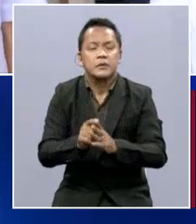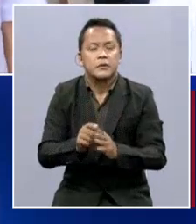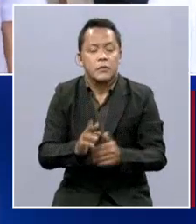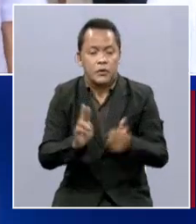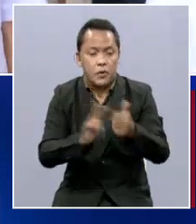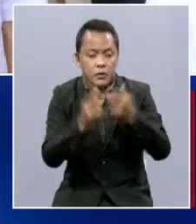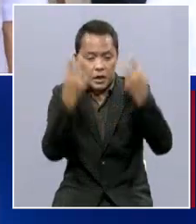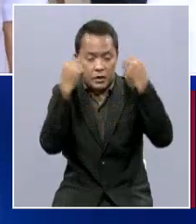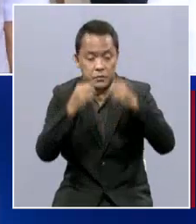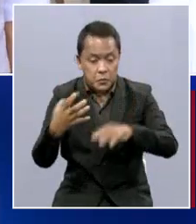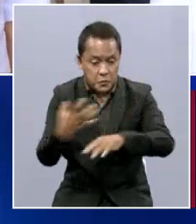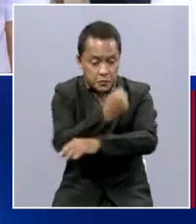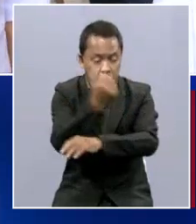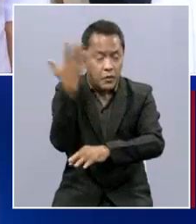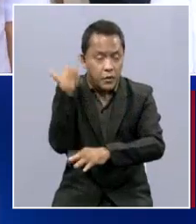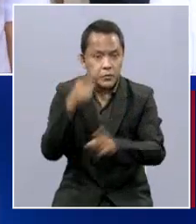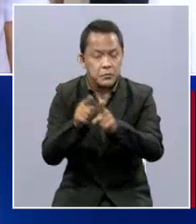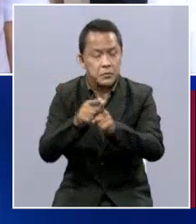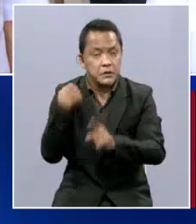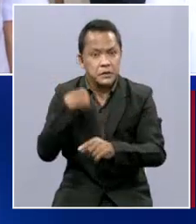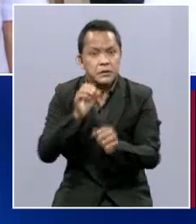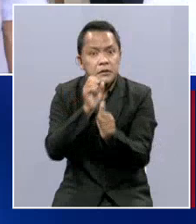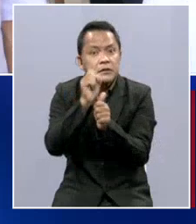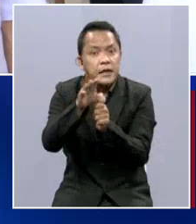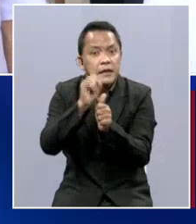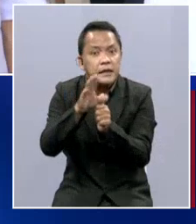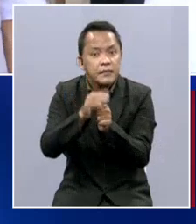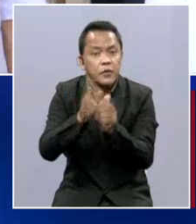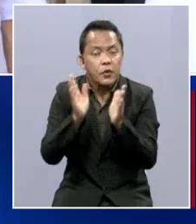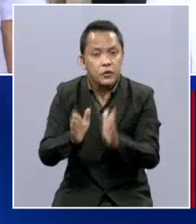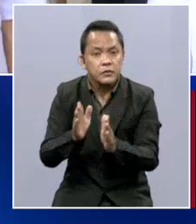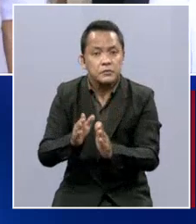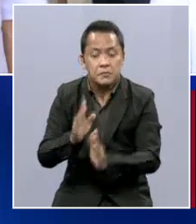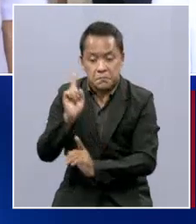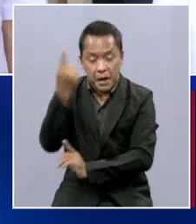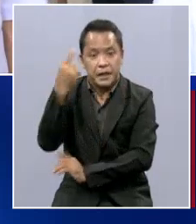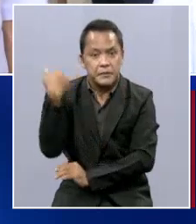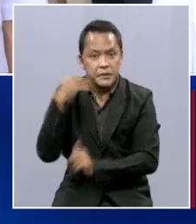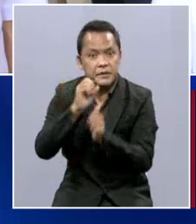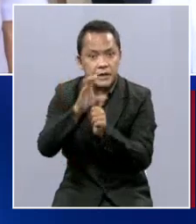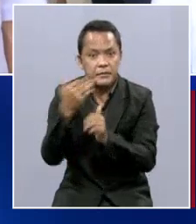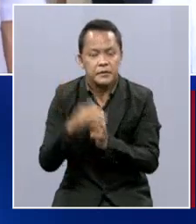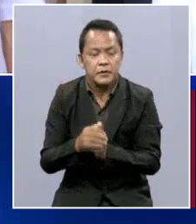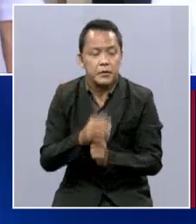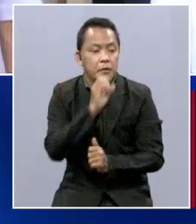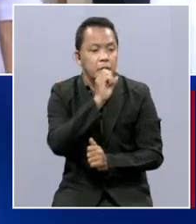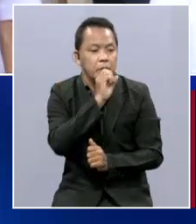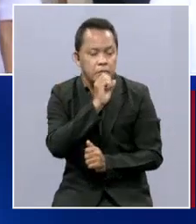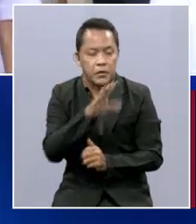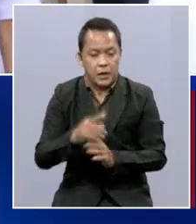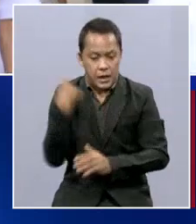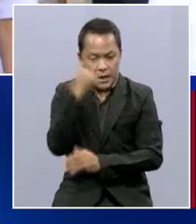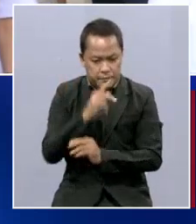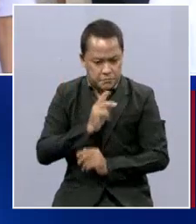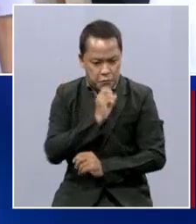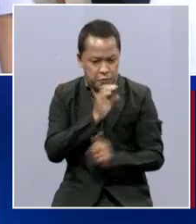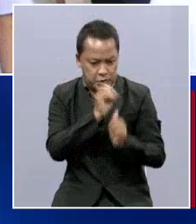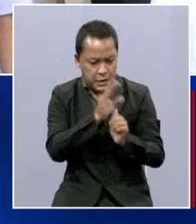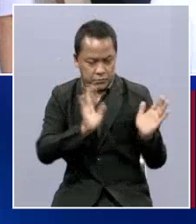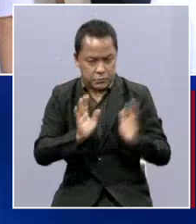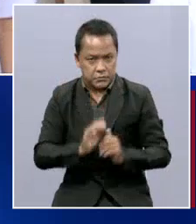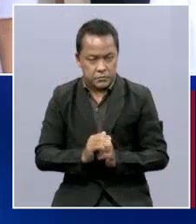อนุทินเนี่ยเคยเป็นนักการเมืองมาก่อนมีอะไรจะต้องแนะนำนักการเมืองหน้าใหม่หรือเปล่าคุณอนุทินบอกว่าใครจะกล้าไป